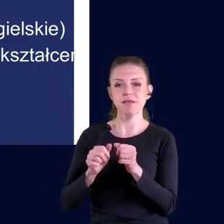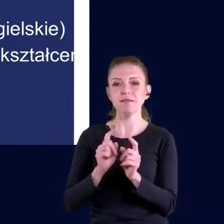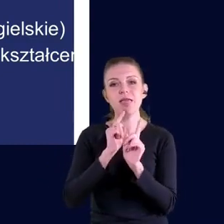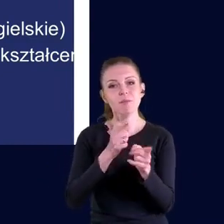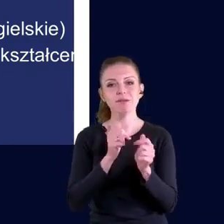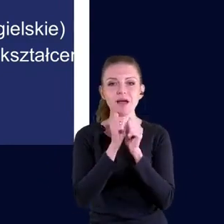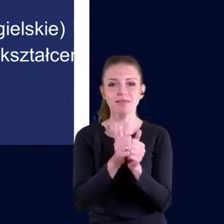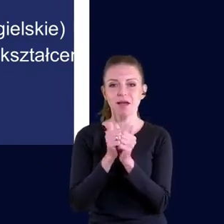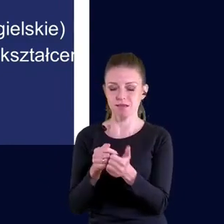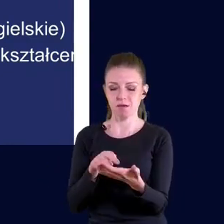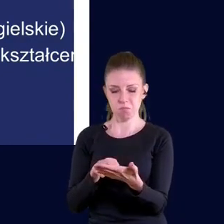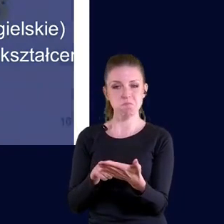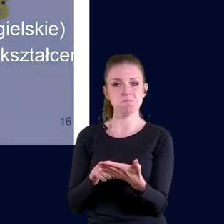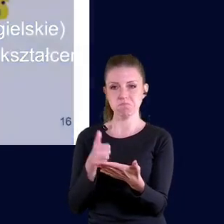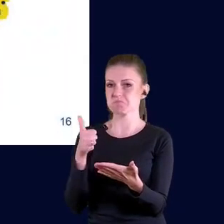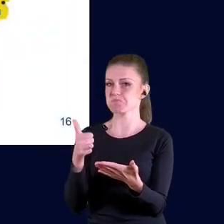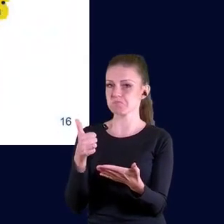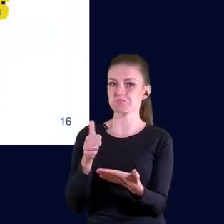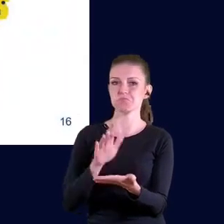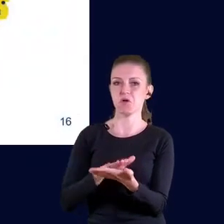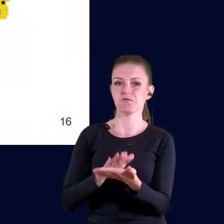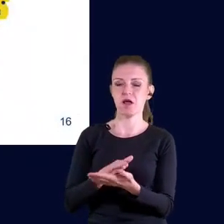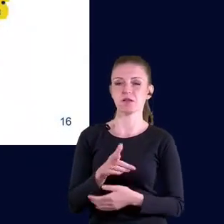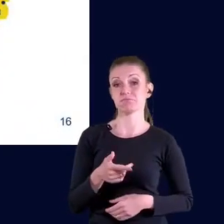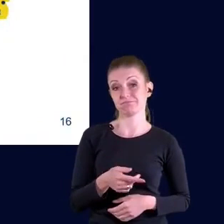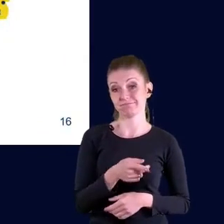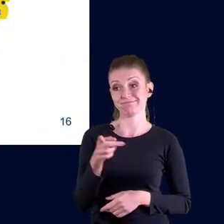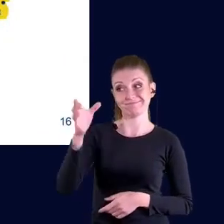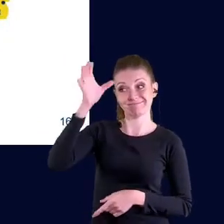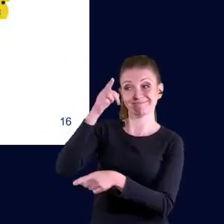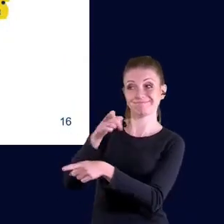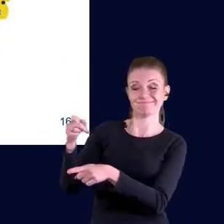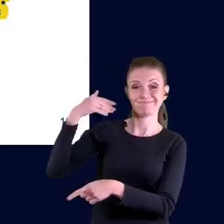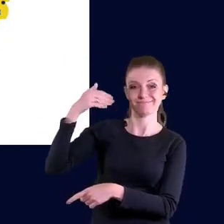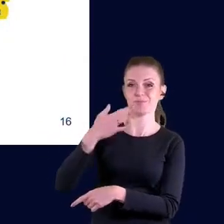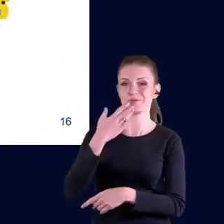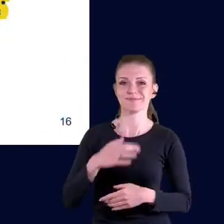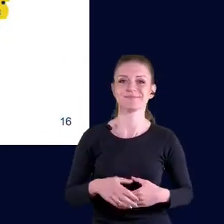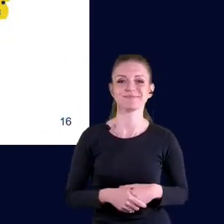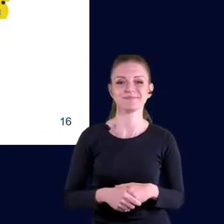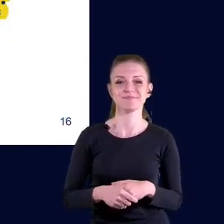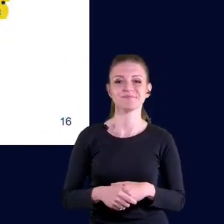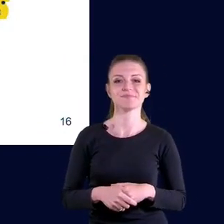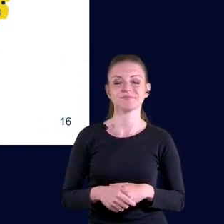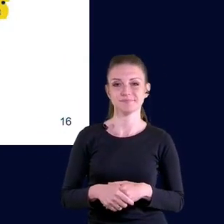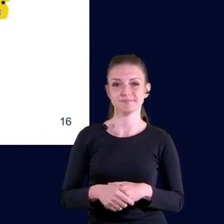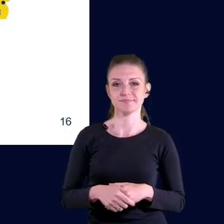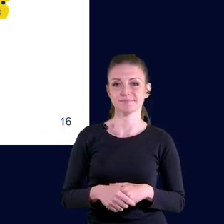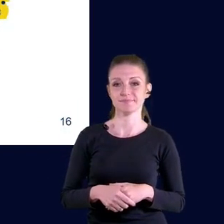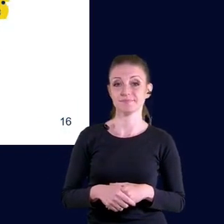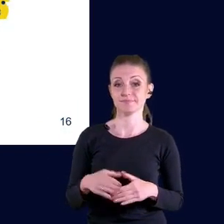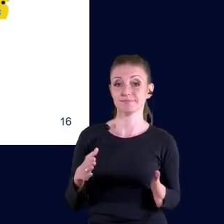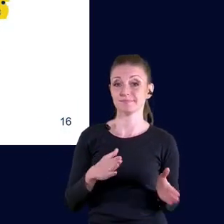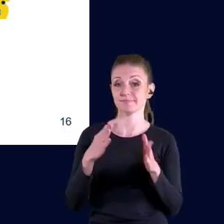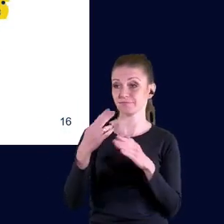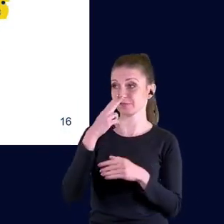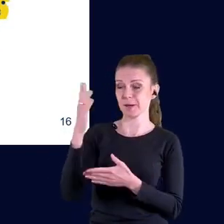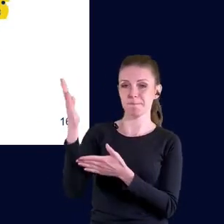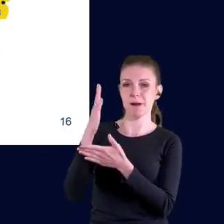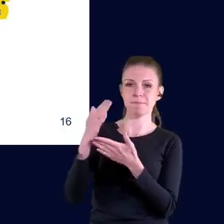Poproszę kolejny slajd a ten te dwie Polski pokazują